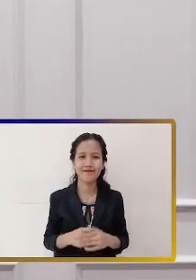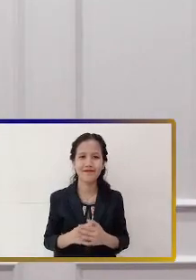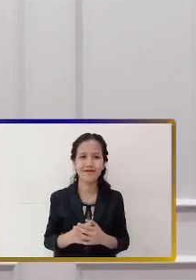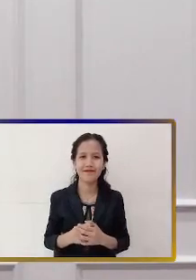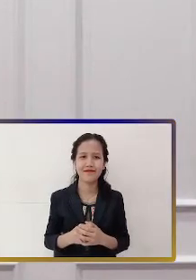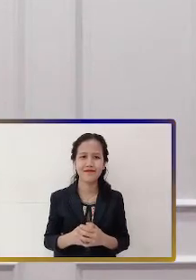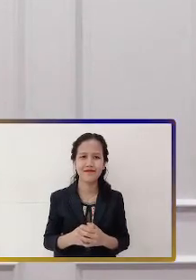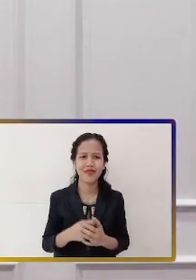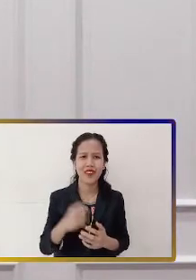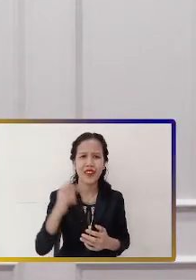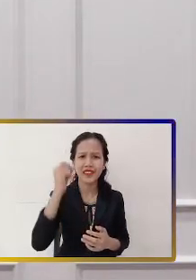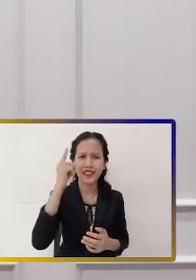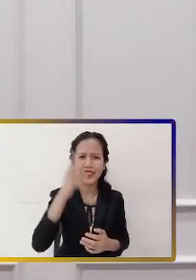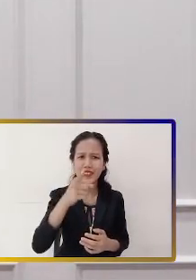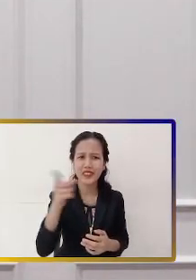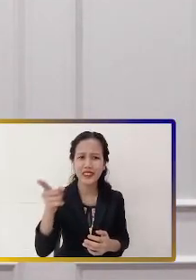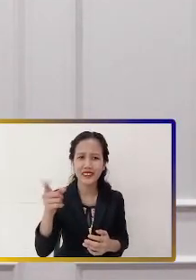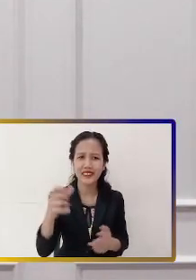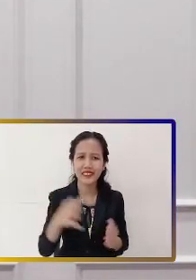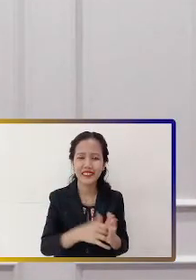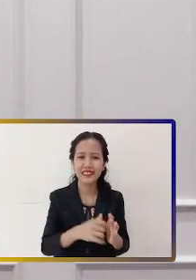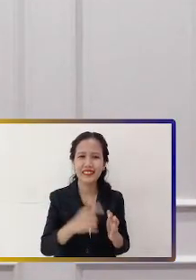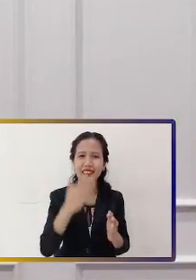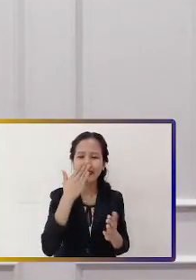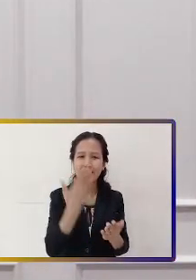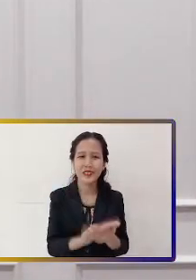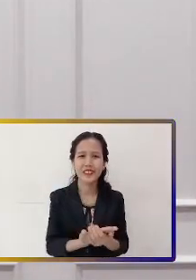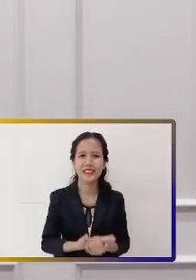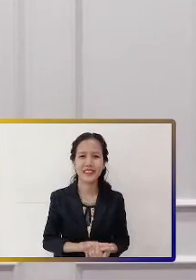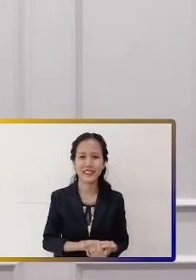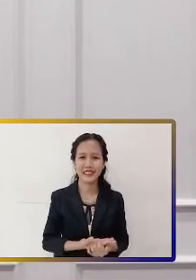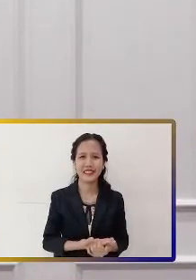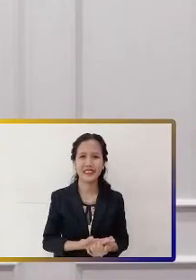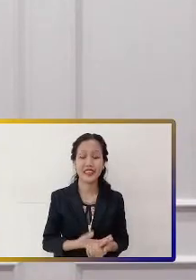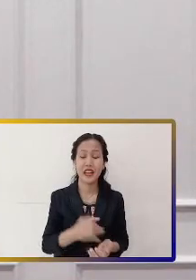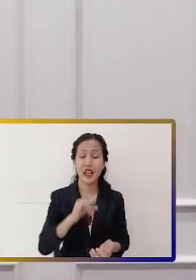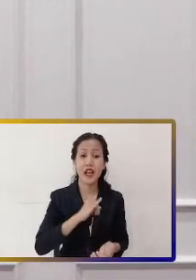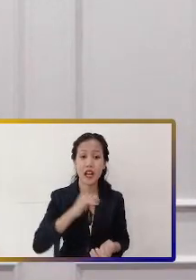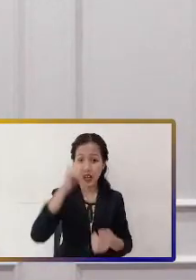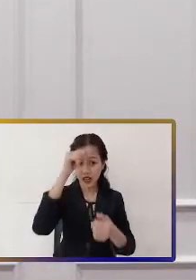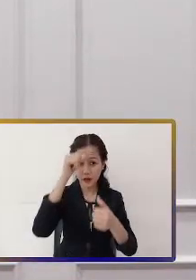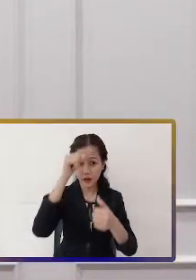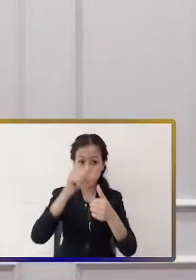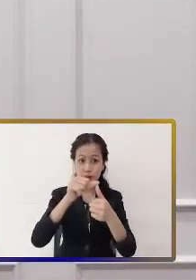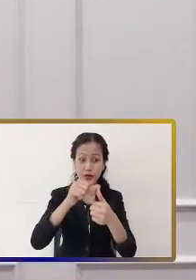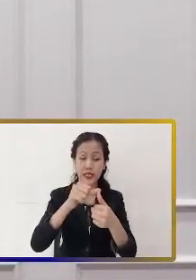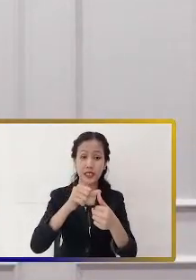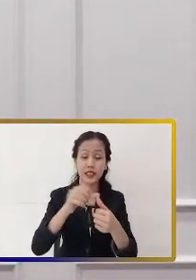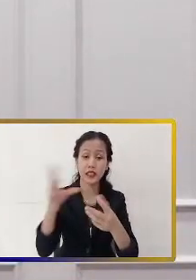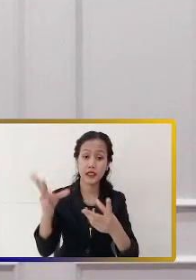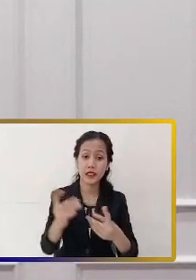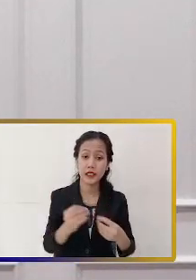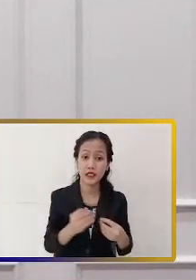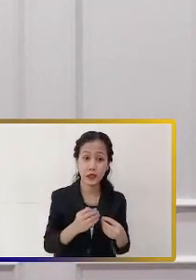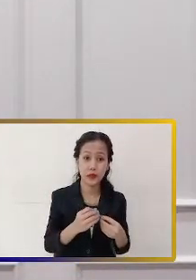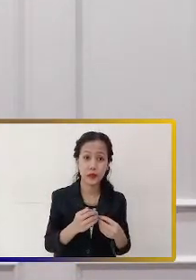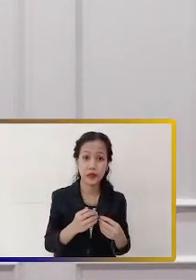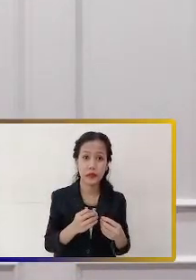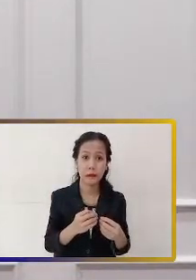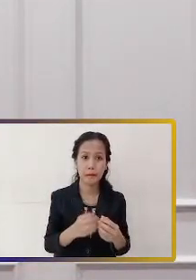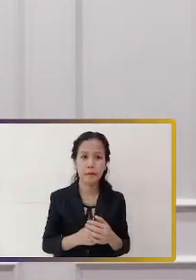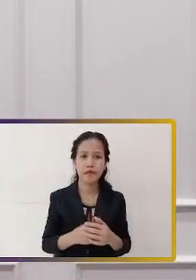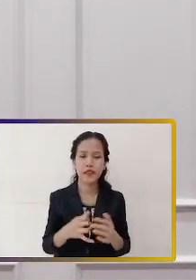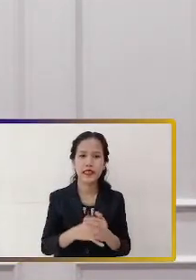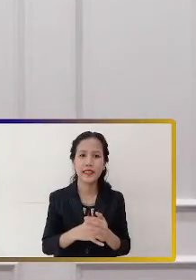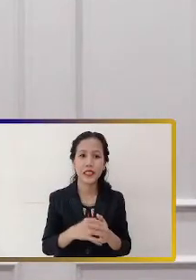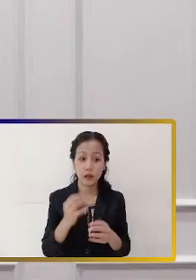I'm telling you, maganda. Naalala ko tuloy si Brother Marvin. Ginagawa rin ni Brother Marvin yan. Ginagawa niyang parang